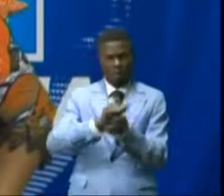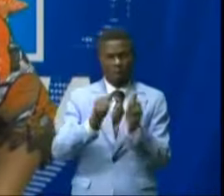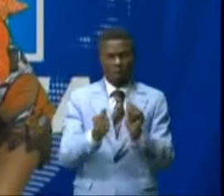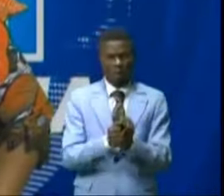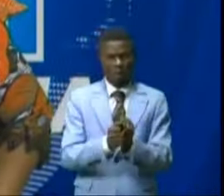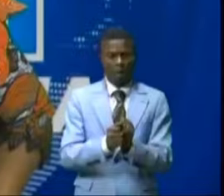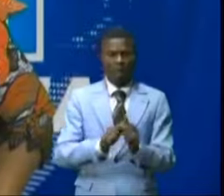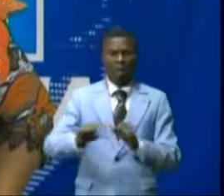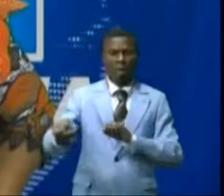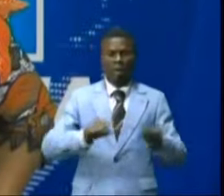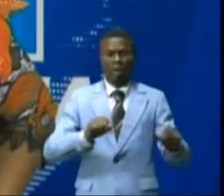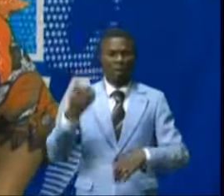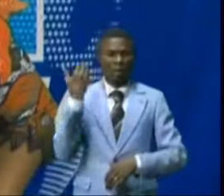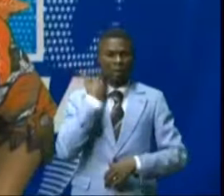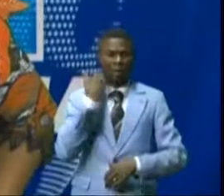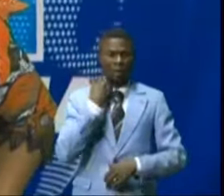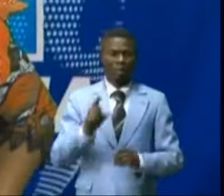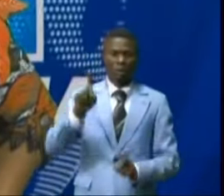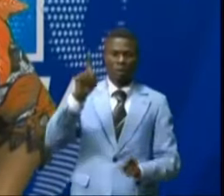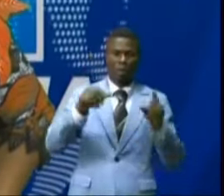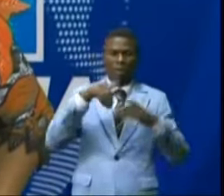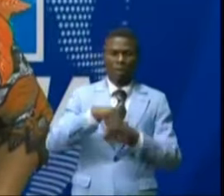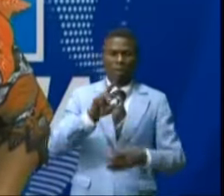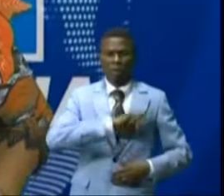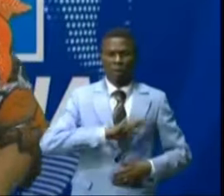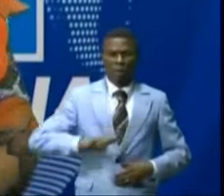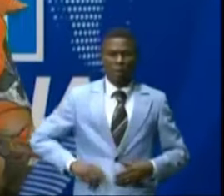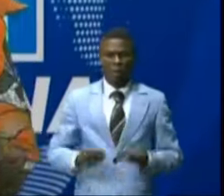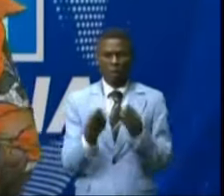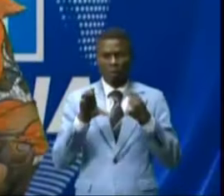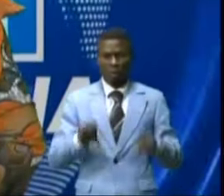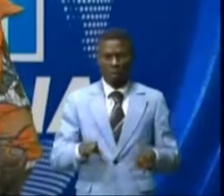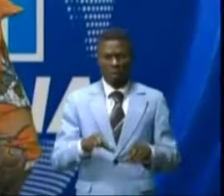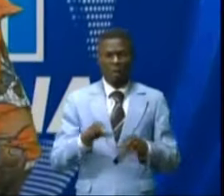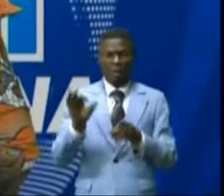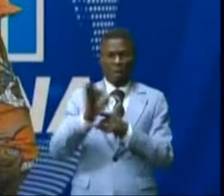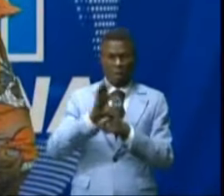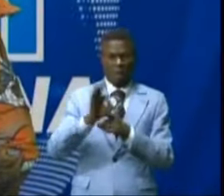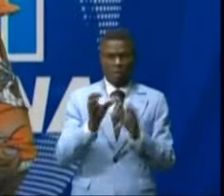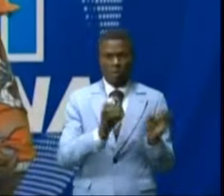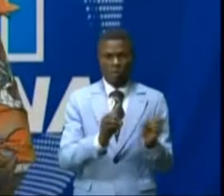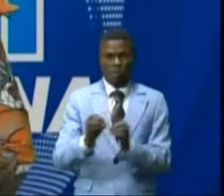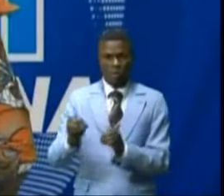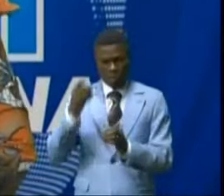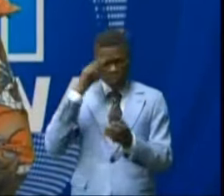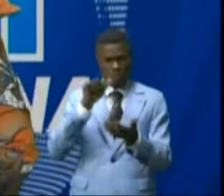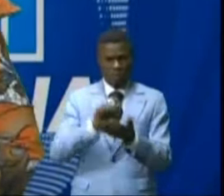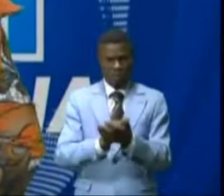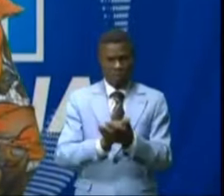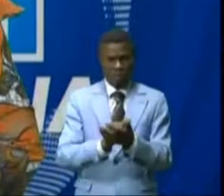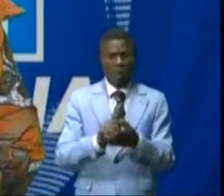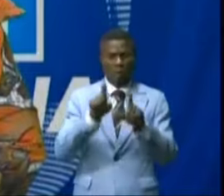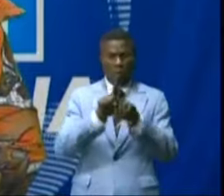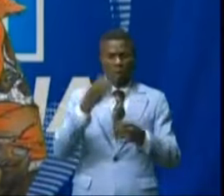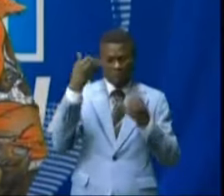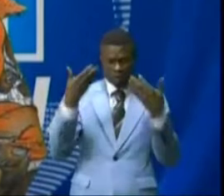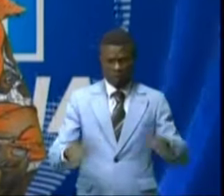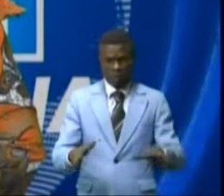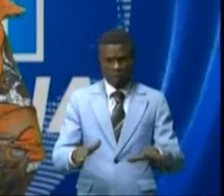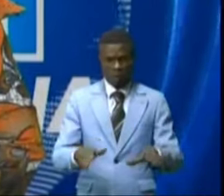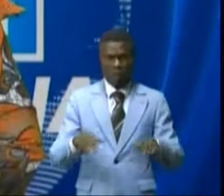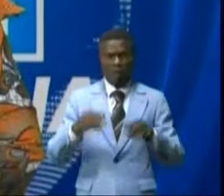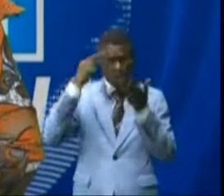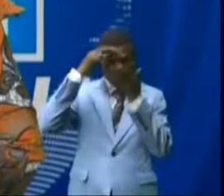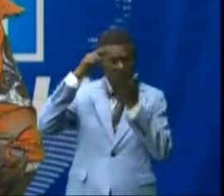de dépistage de maladies rares en République démocratique du Congo. Un atelier a été organisé pour ce faire et vient d'être clôturé aux